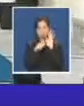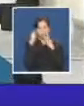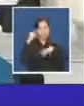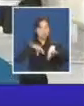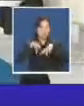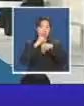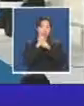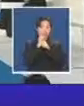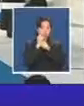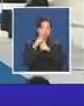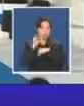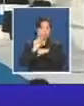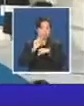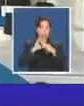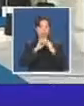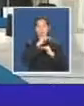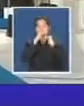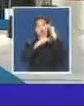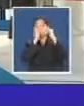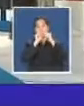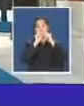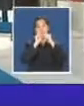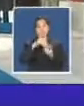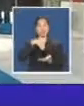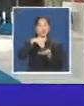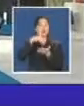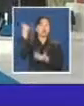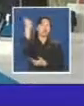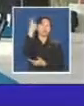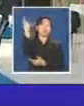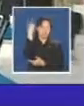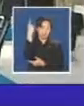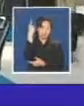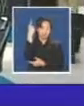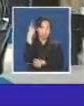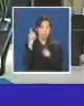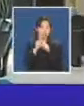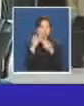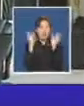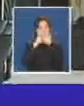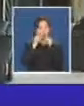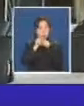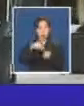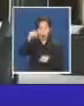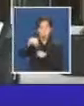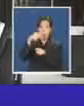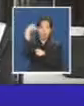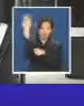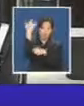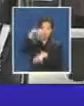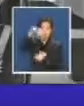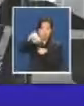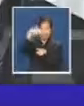การในเรื่องของการพัฒนาจุดที่เป็นจุดท่องเที่ยวนะครับพูดง่ายก็จะเป็นจุดท่องเที่ยวอยู่แล้วหรือแม้กระทั่งการค้าการขาย